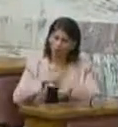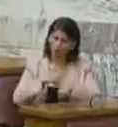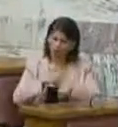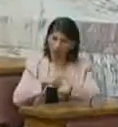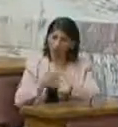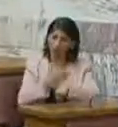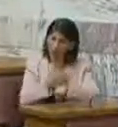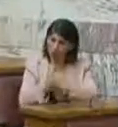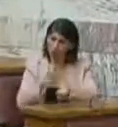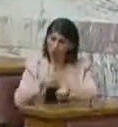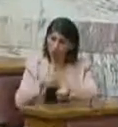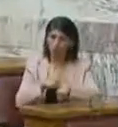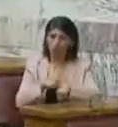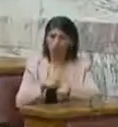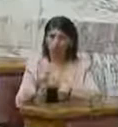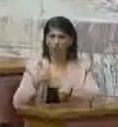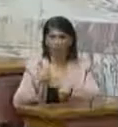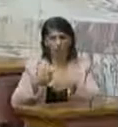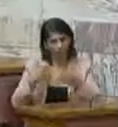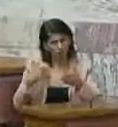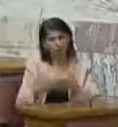χρόνος. Λοιπόν,